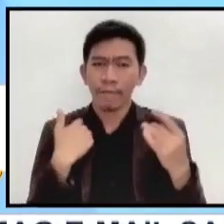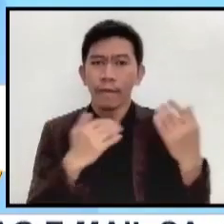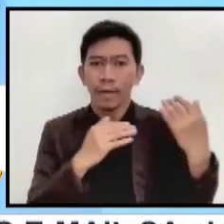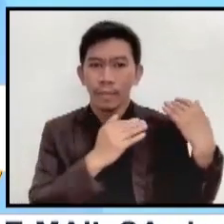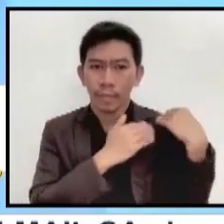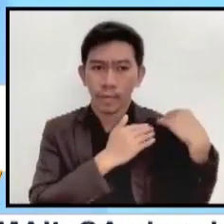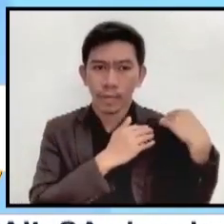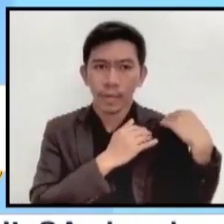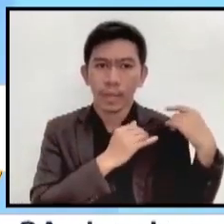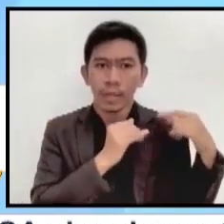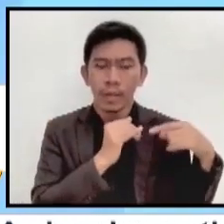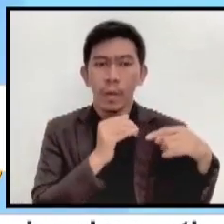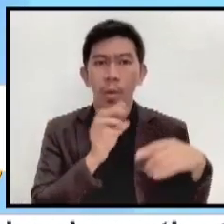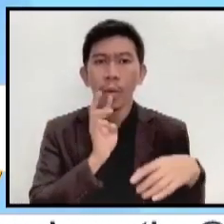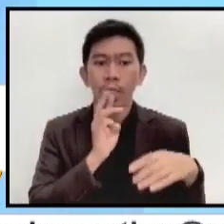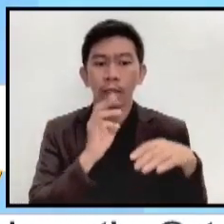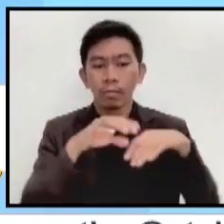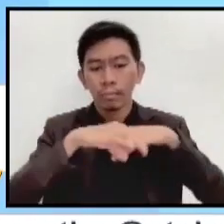rin matugunan yung